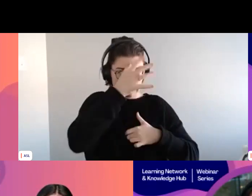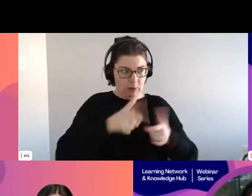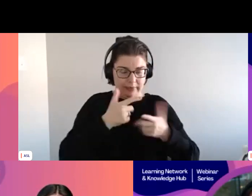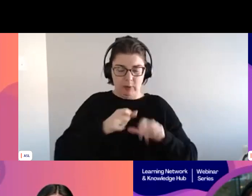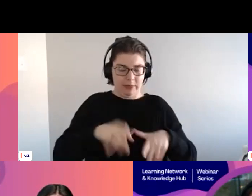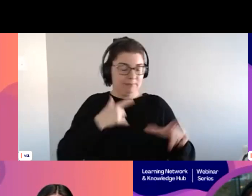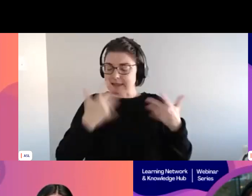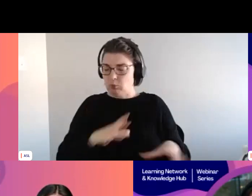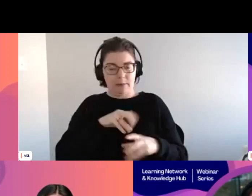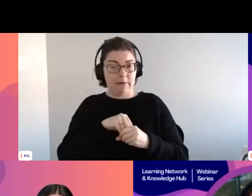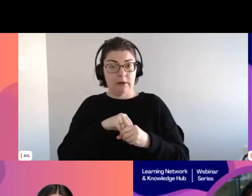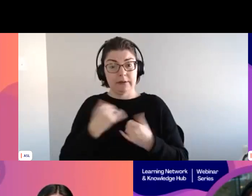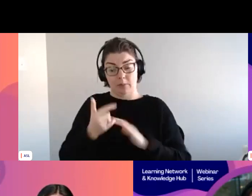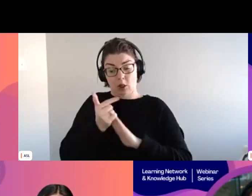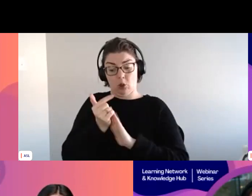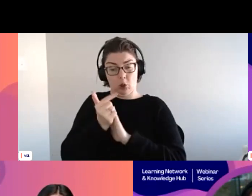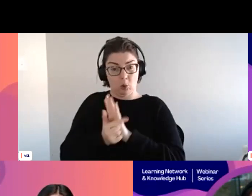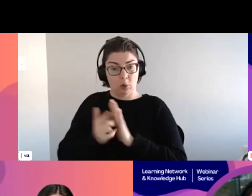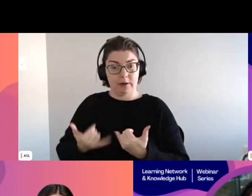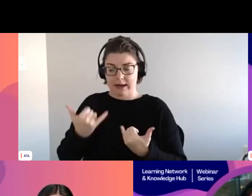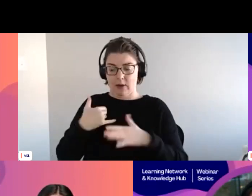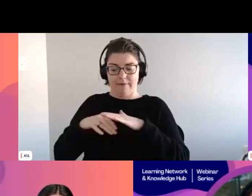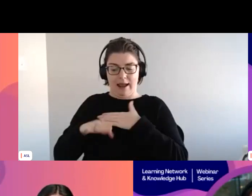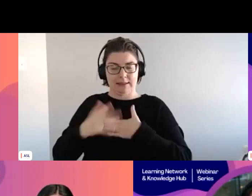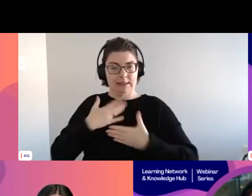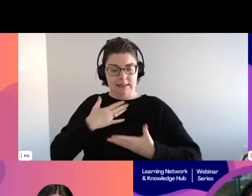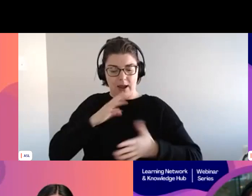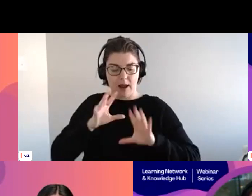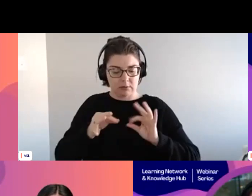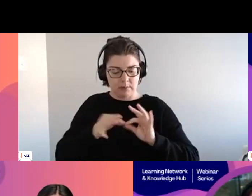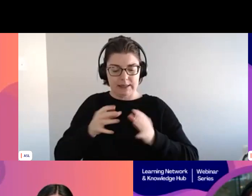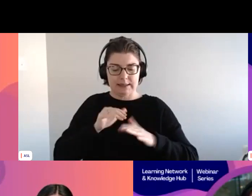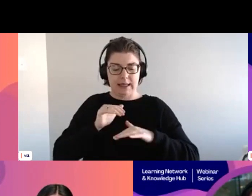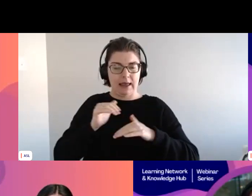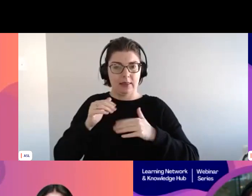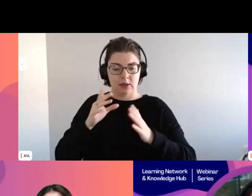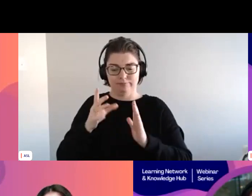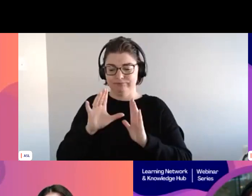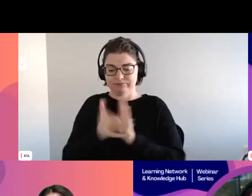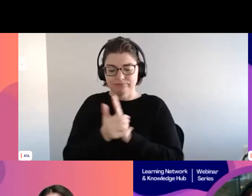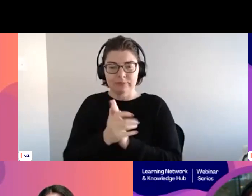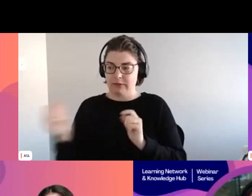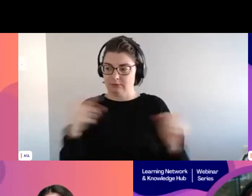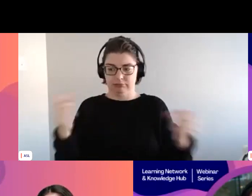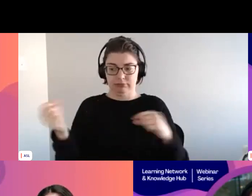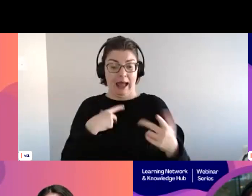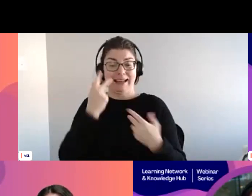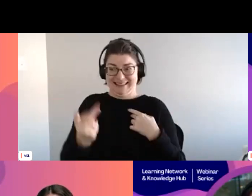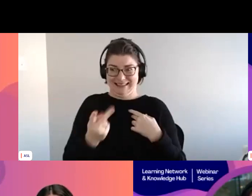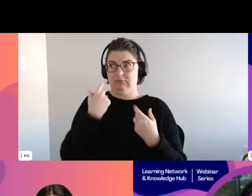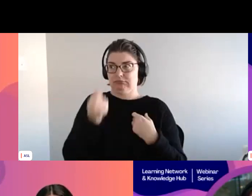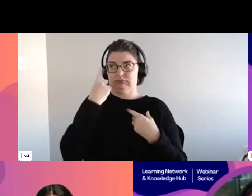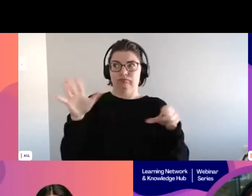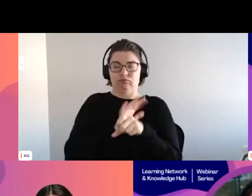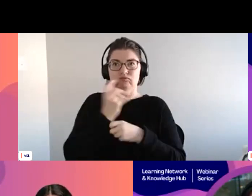et d'aliénation et je ne voulais pas participer à cela mais maintenant mais mon avocate avait accès aux affaires